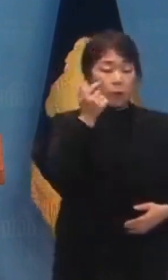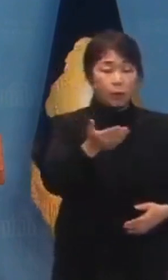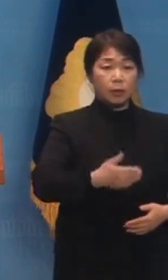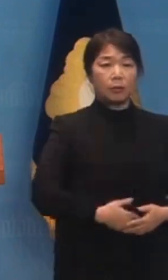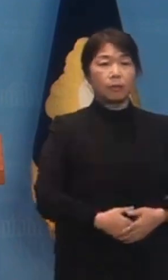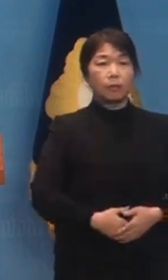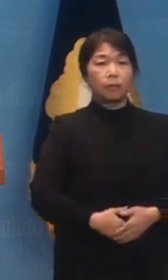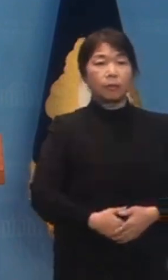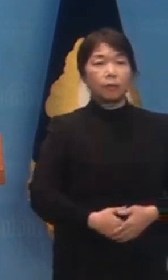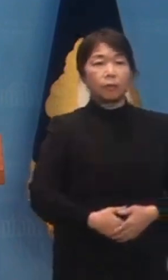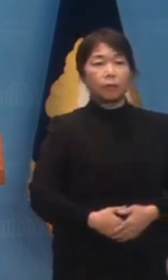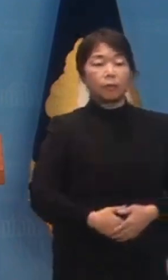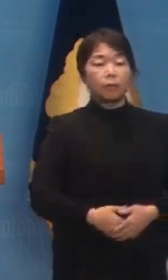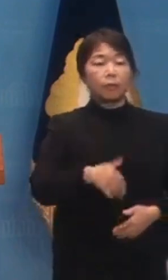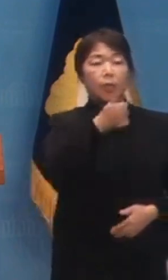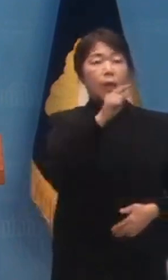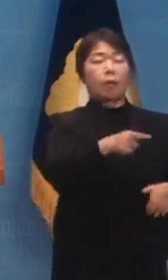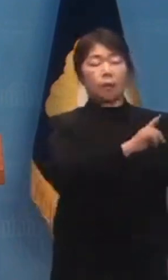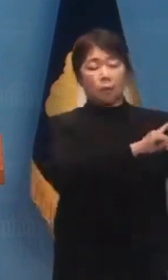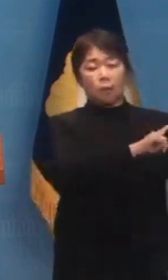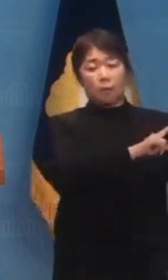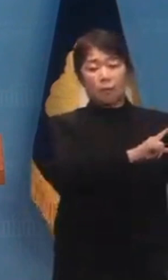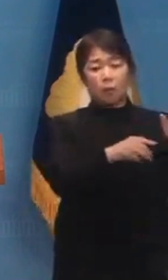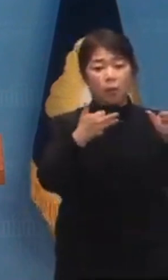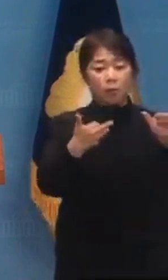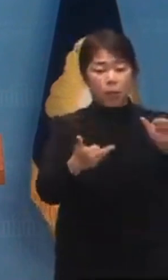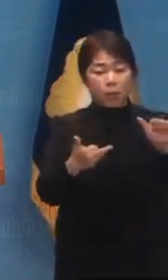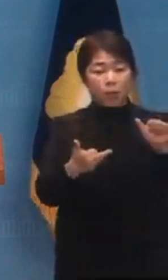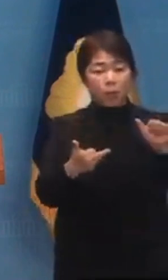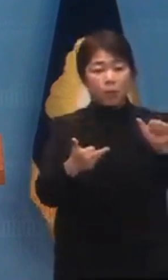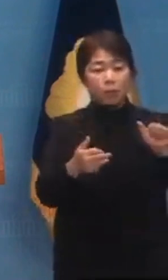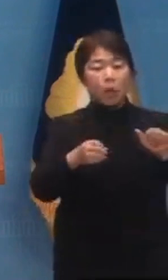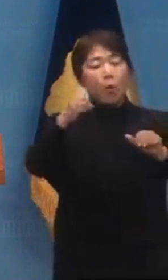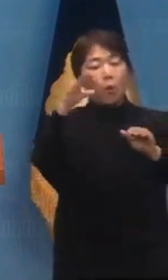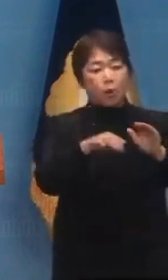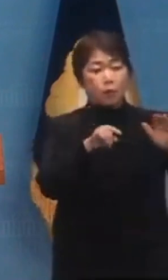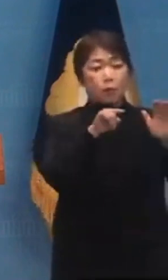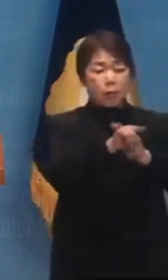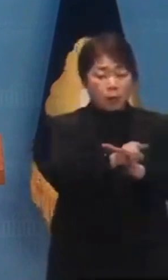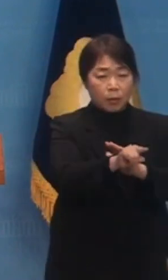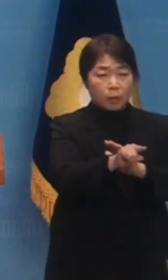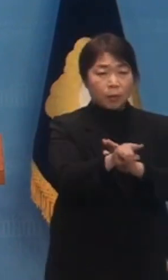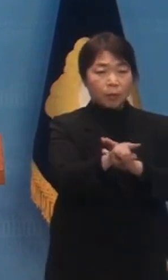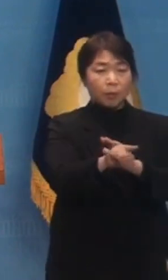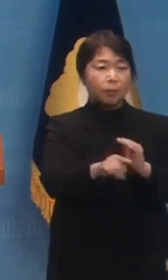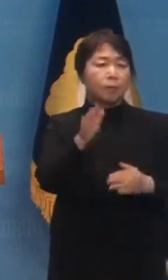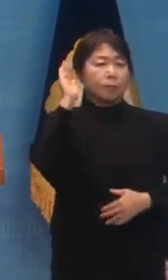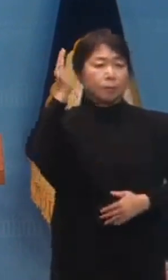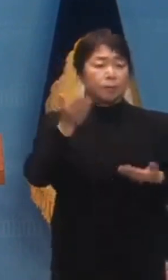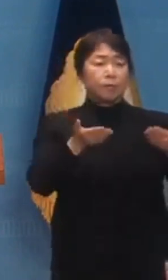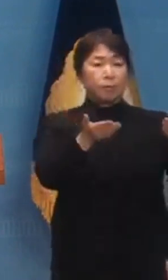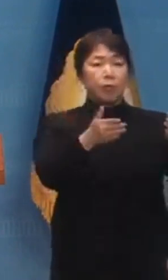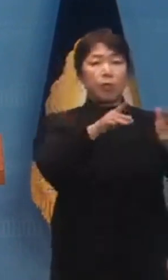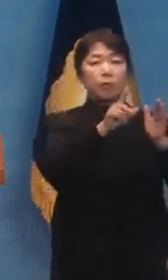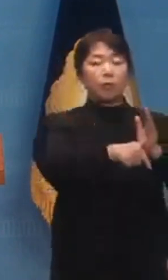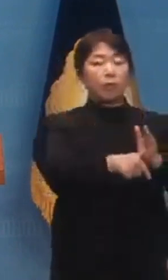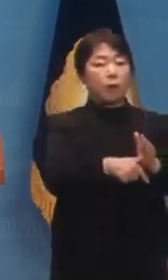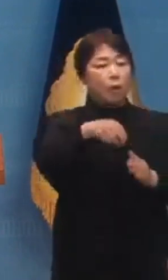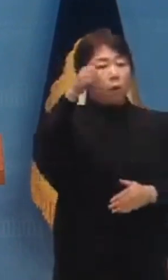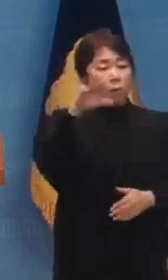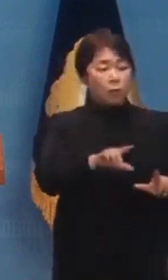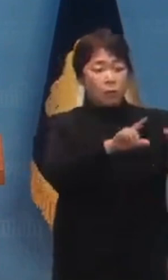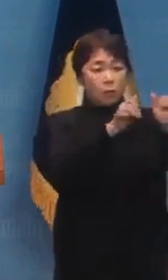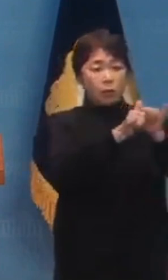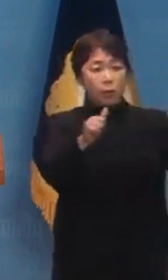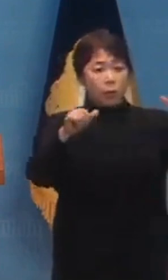찬성한다고 밝혔습니다. 한동훈 비대위원장의 발언이 광주시민을 우롱하는 것이 아니라면